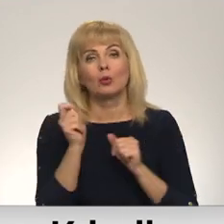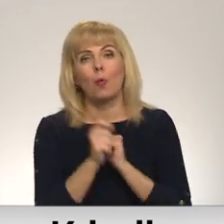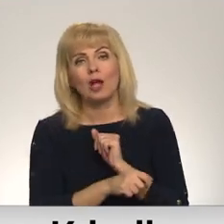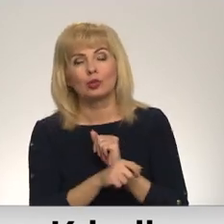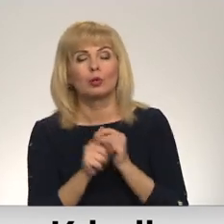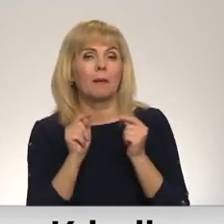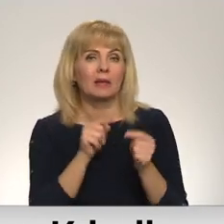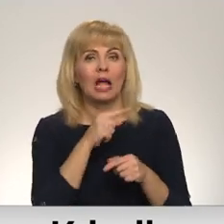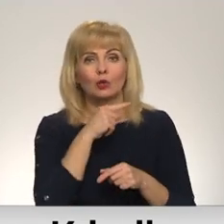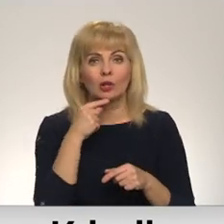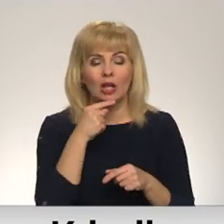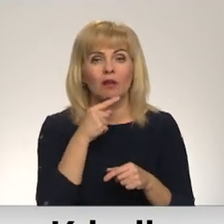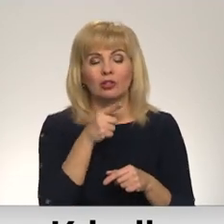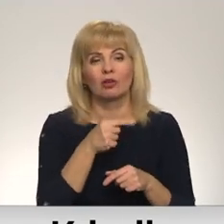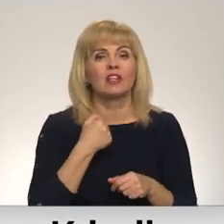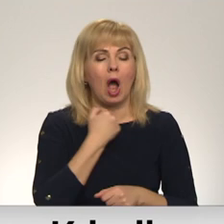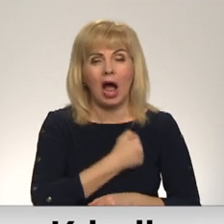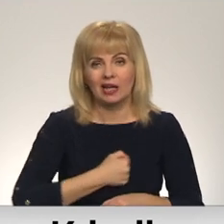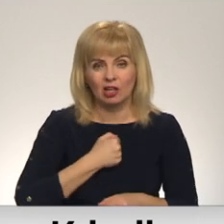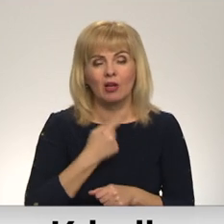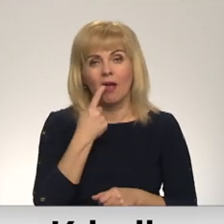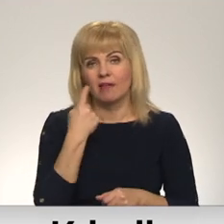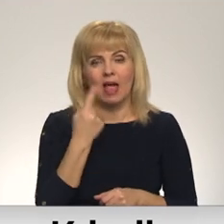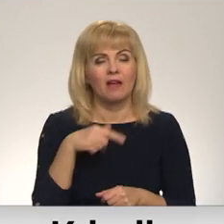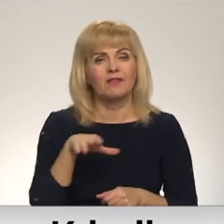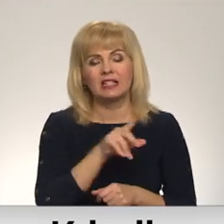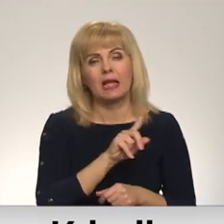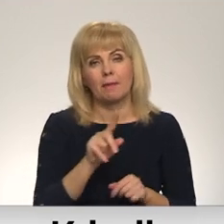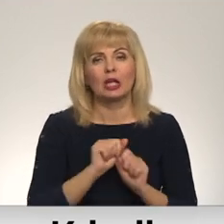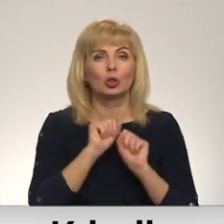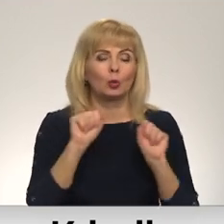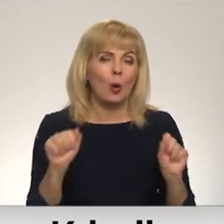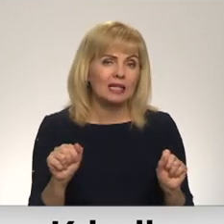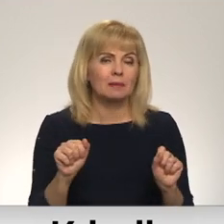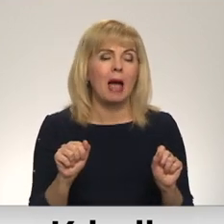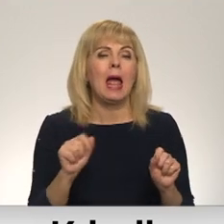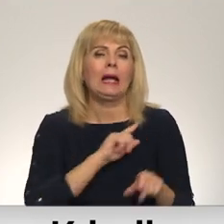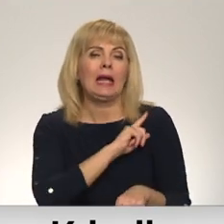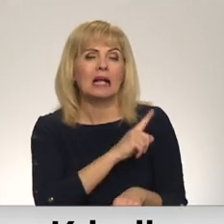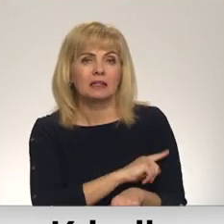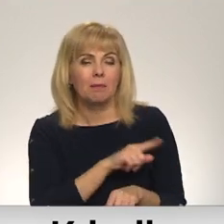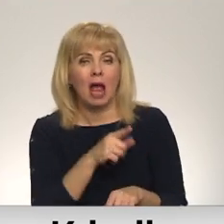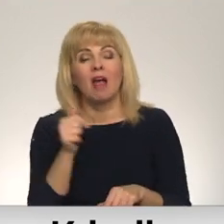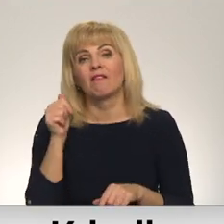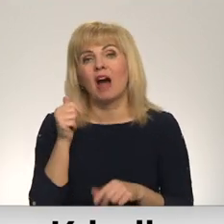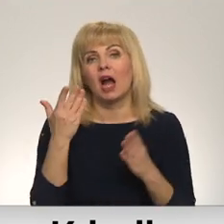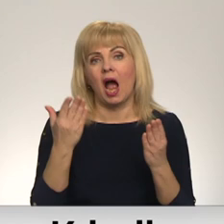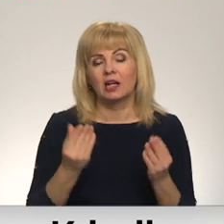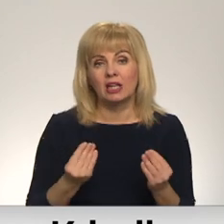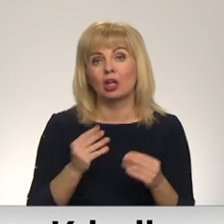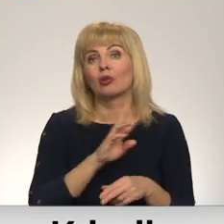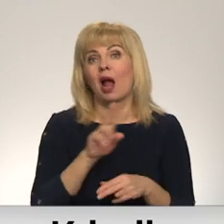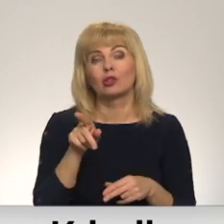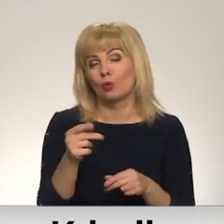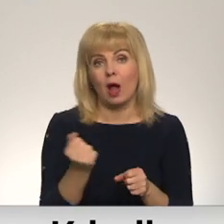pret Krievijas varas agresiju, tāpēc, ka ne visiem ir drosme un iespēja, jo šobrīd kopš vakardienas tātad tiem, kuri